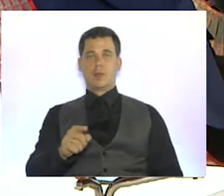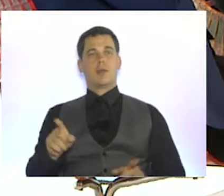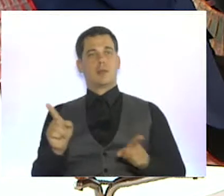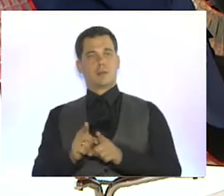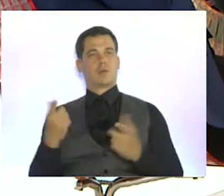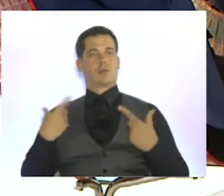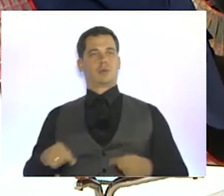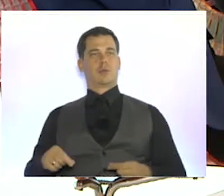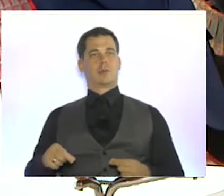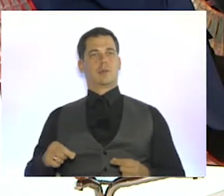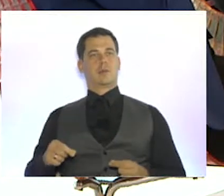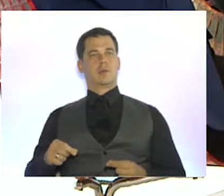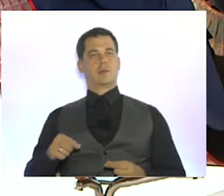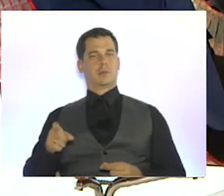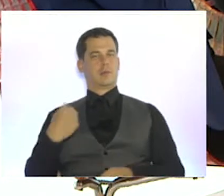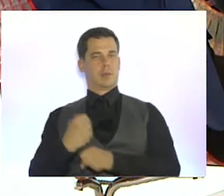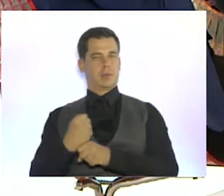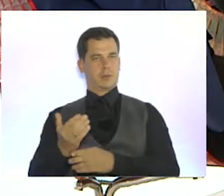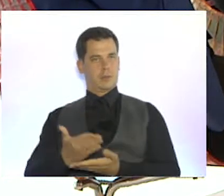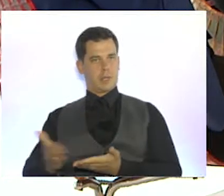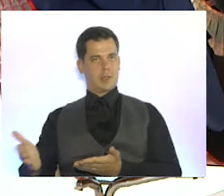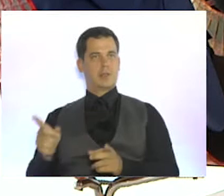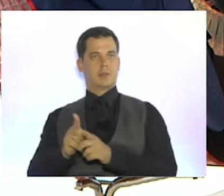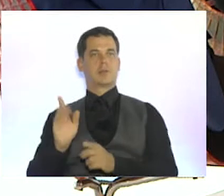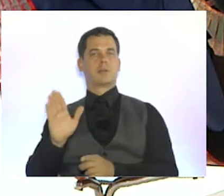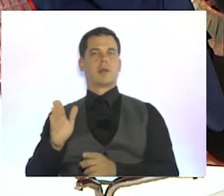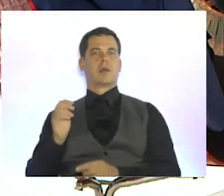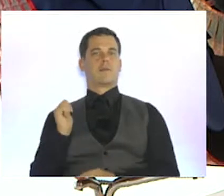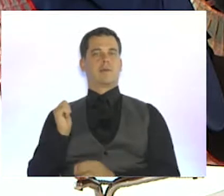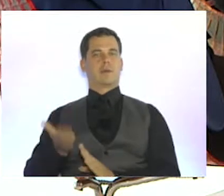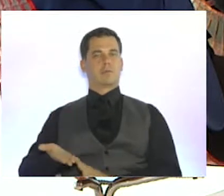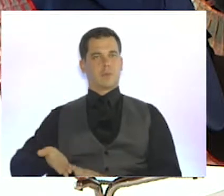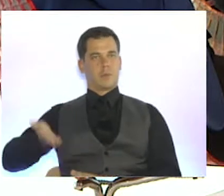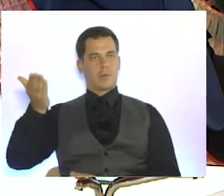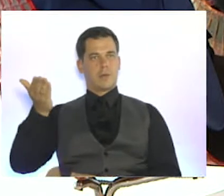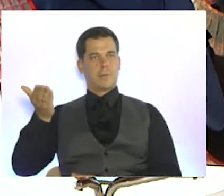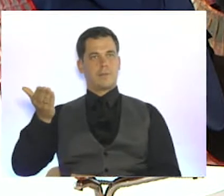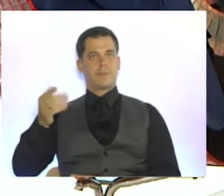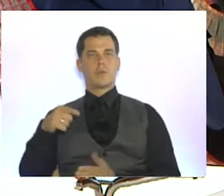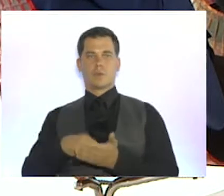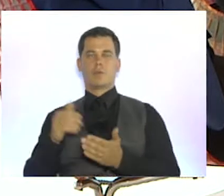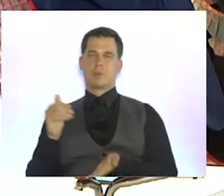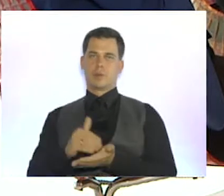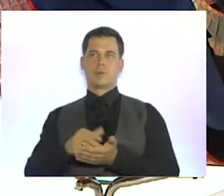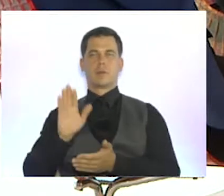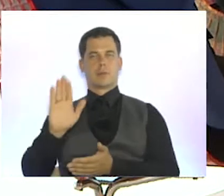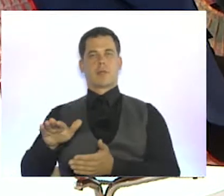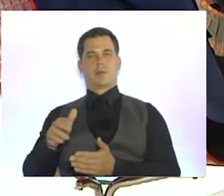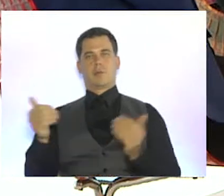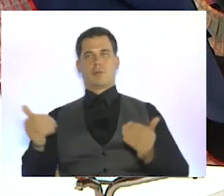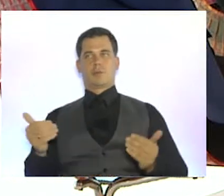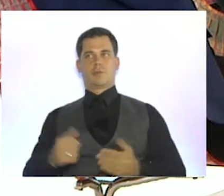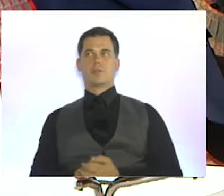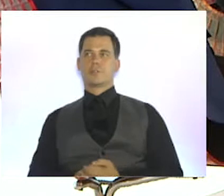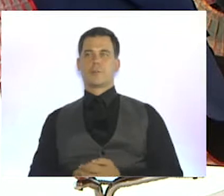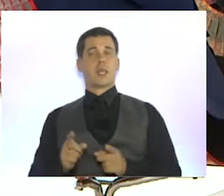i osoby, które już pracują, a które chcą podnosić swoje kompetencje, no taką możliwość mają. I muszę